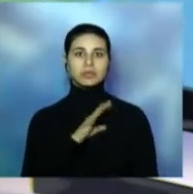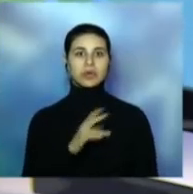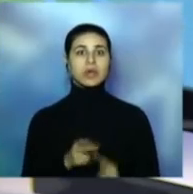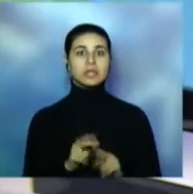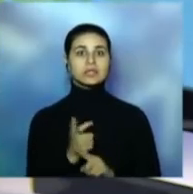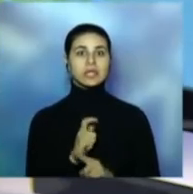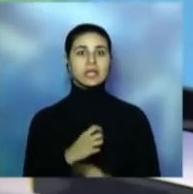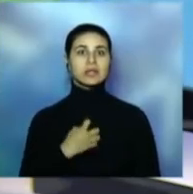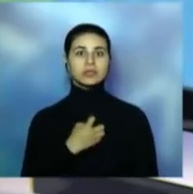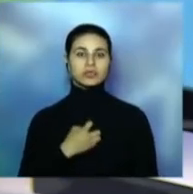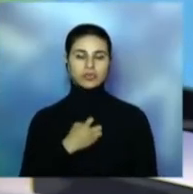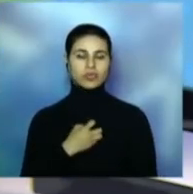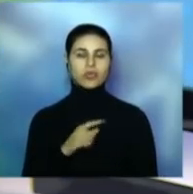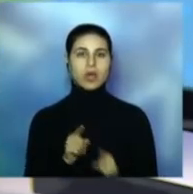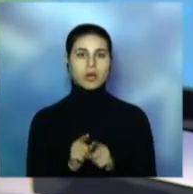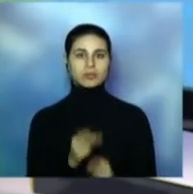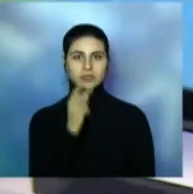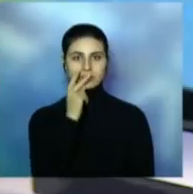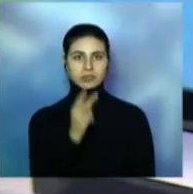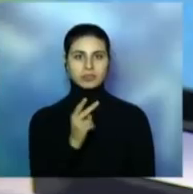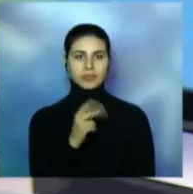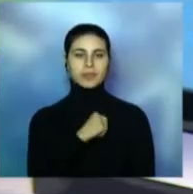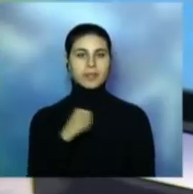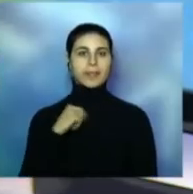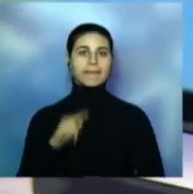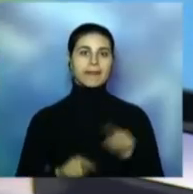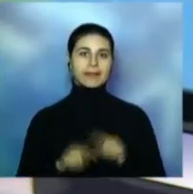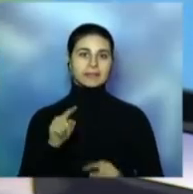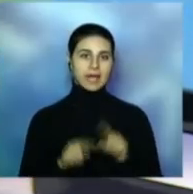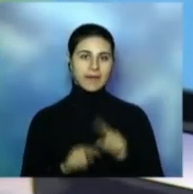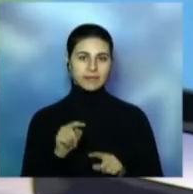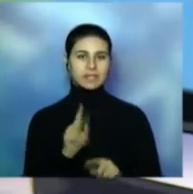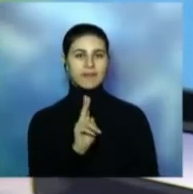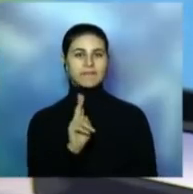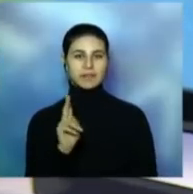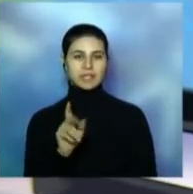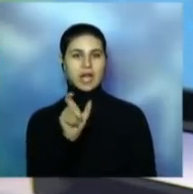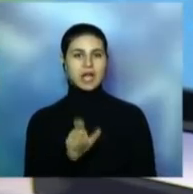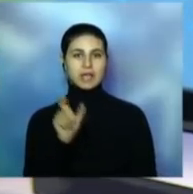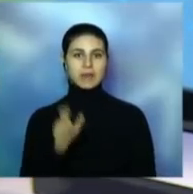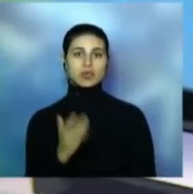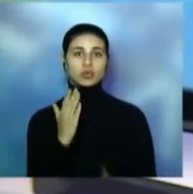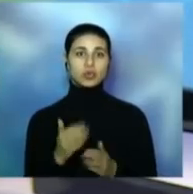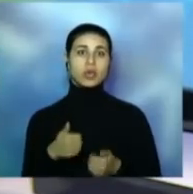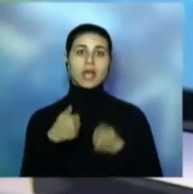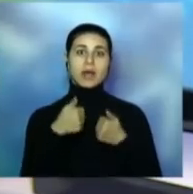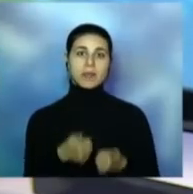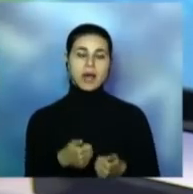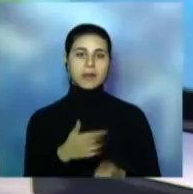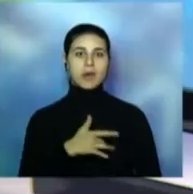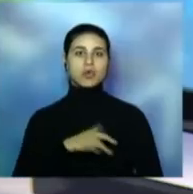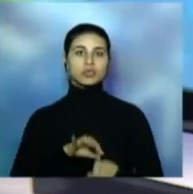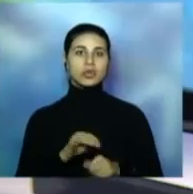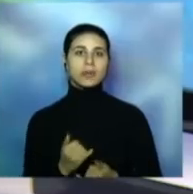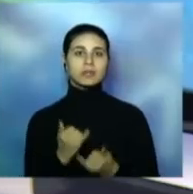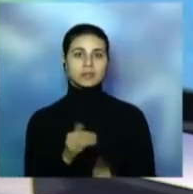ძალიან მნიშვნელოვანია ჩასაფრებულია შენს მიმართ ახლობელი თუ ზოგადად სოციუმი თუ გეხმარება გულშემატკივრობს